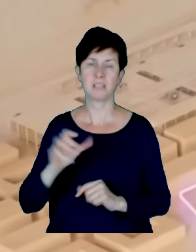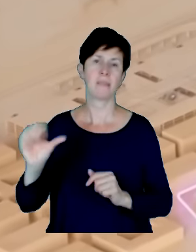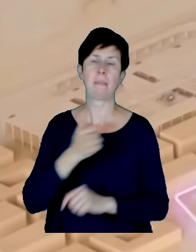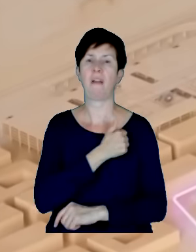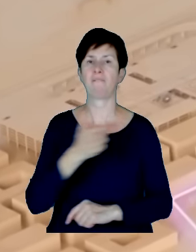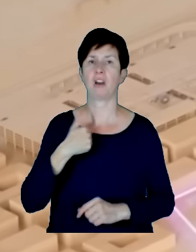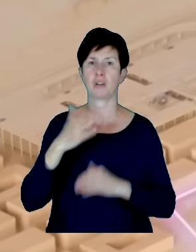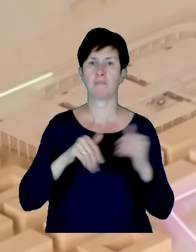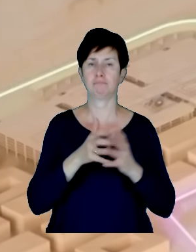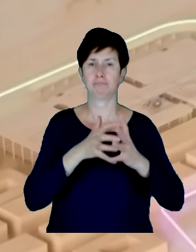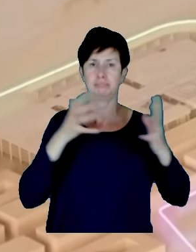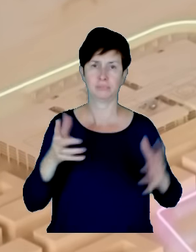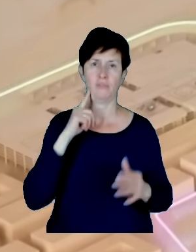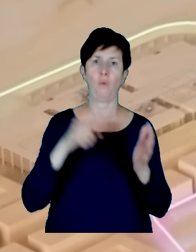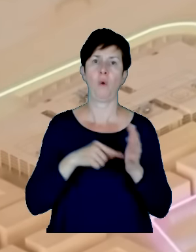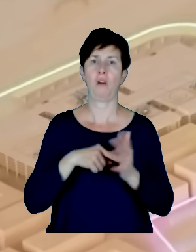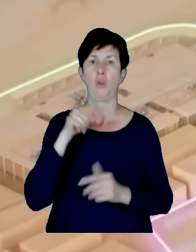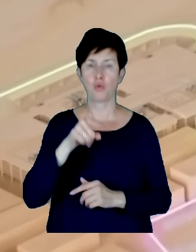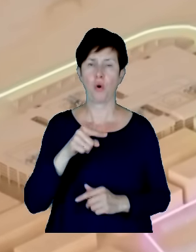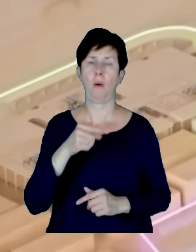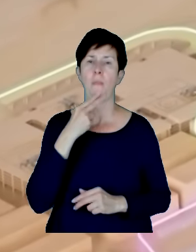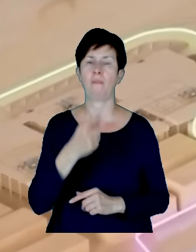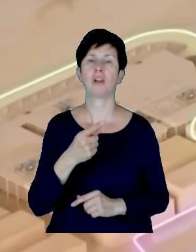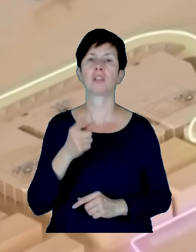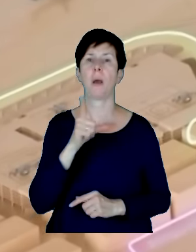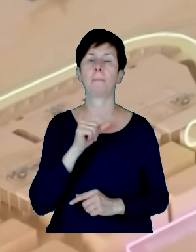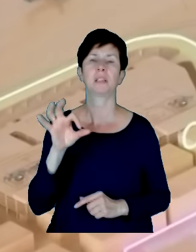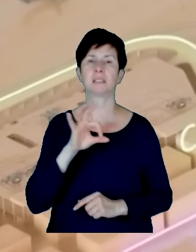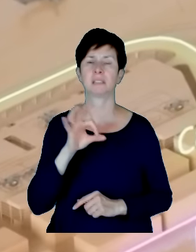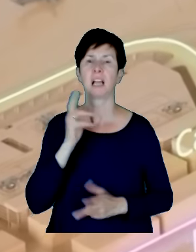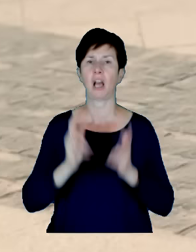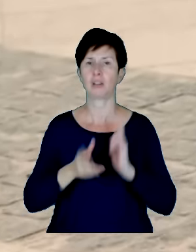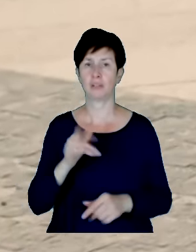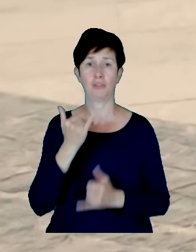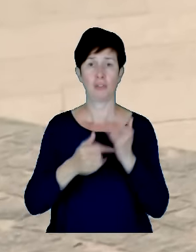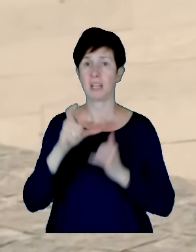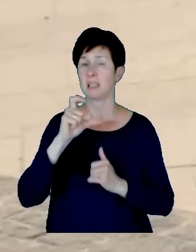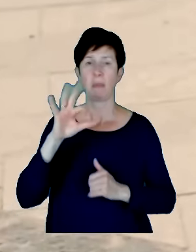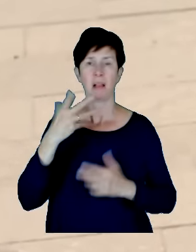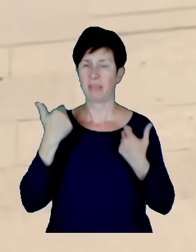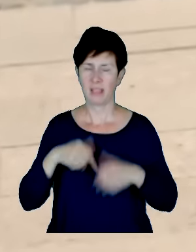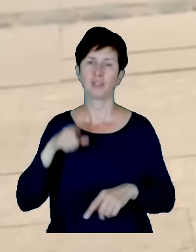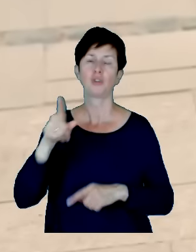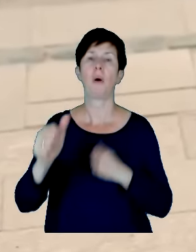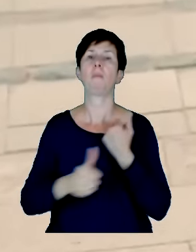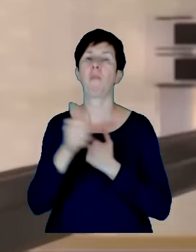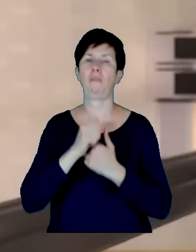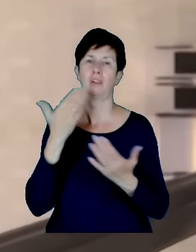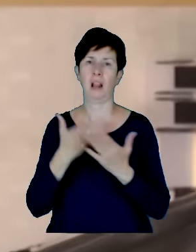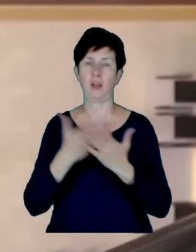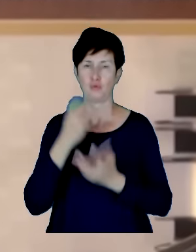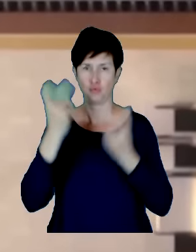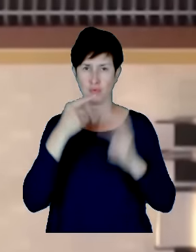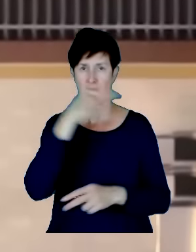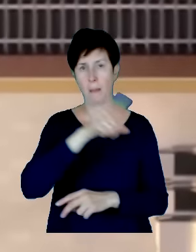zabrał właśnie prezes Prawa i Sprawiedliwości powiedział że odstąpienie od budowy cpk to operacja której źródeł należy poszukiwać w Berlinie w